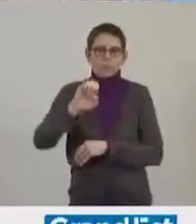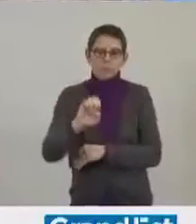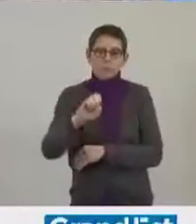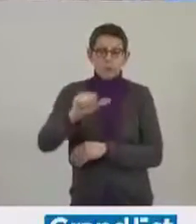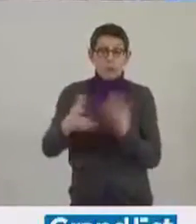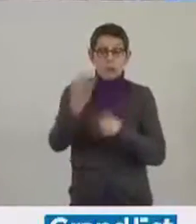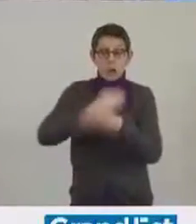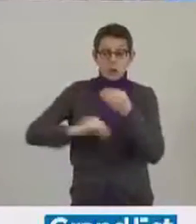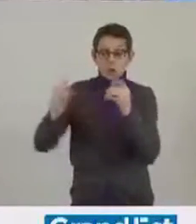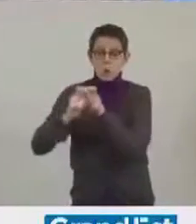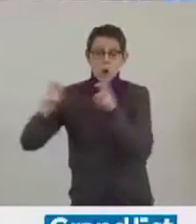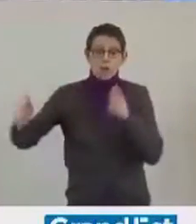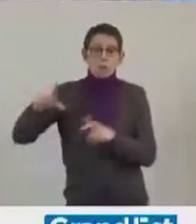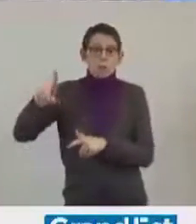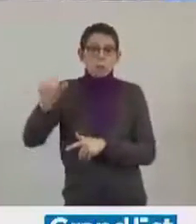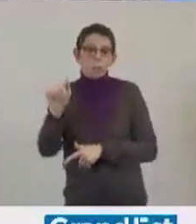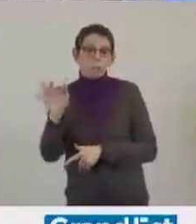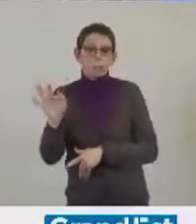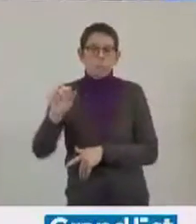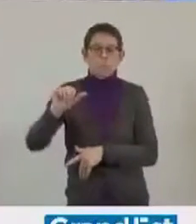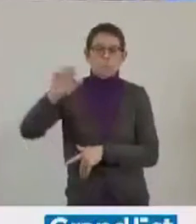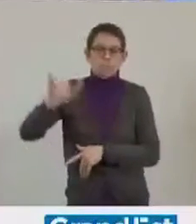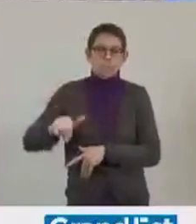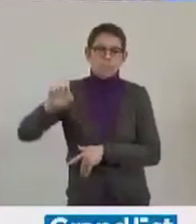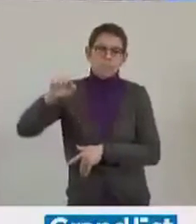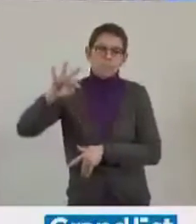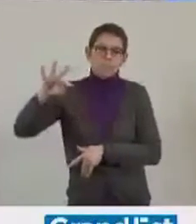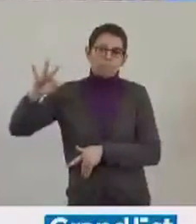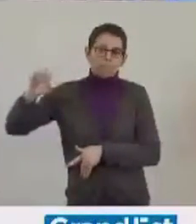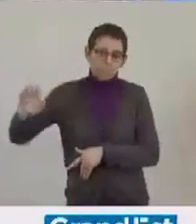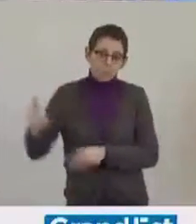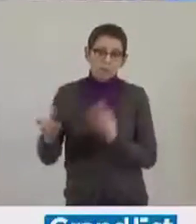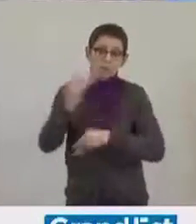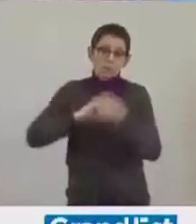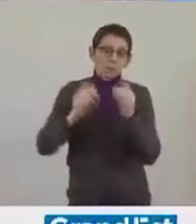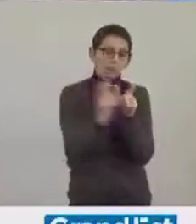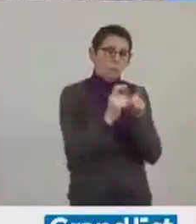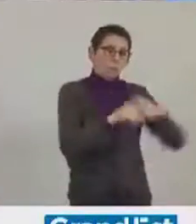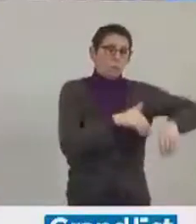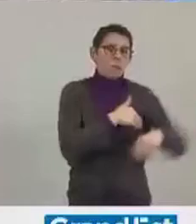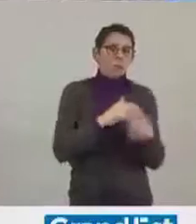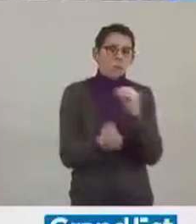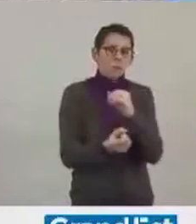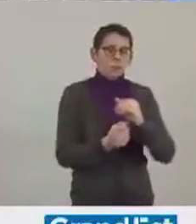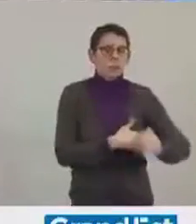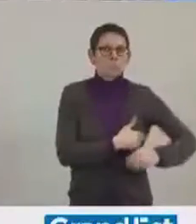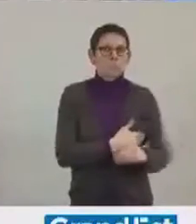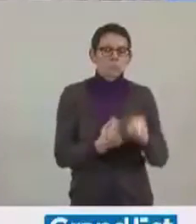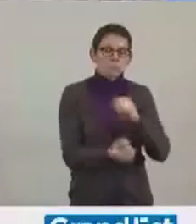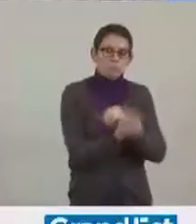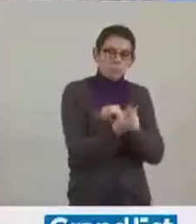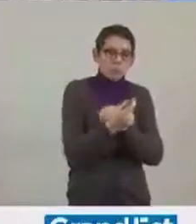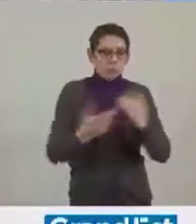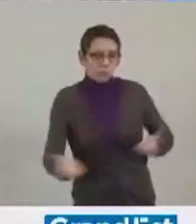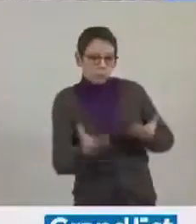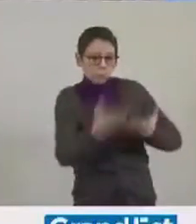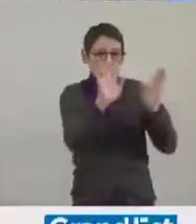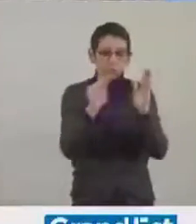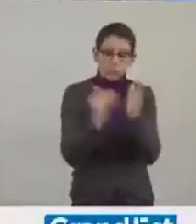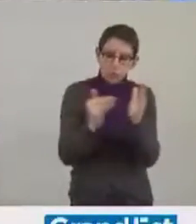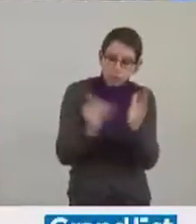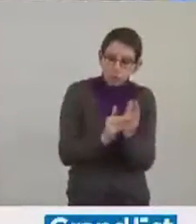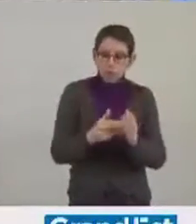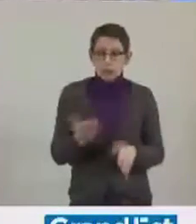Lafayette. Il conviendra de faire évoluer les agences d'innovation au positionnement thématique et au périmètre d'action différents pour gagner